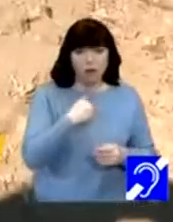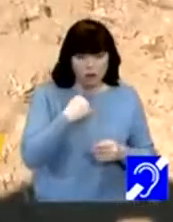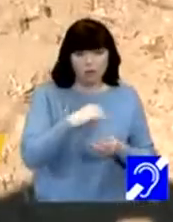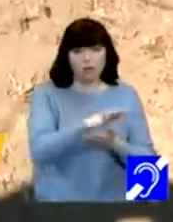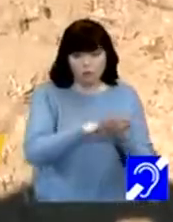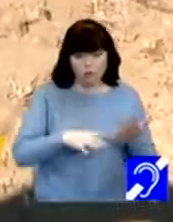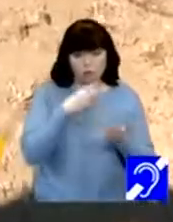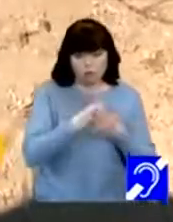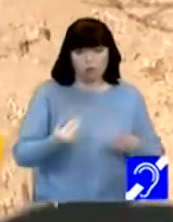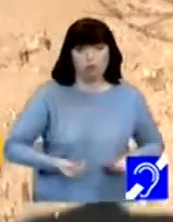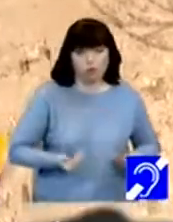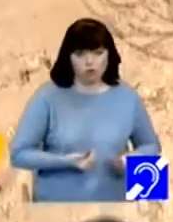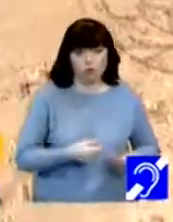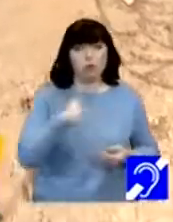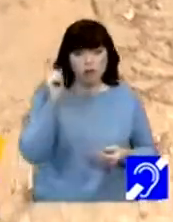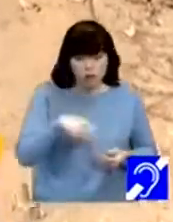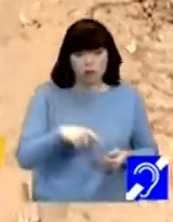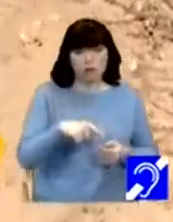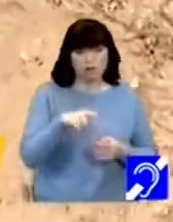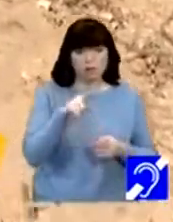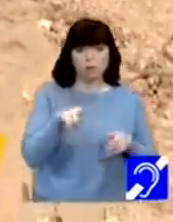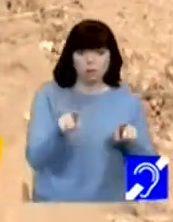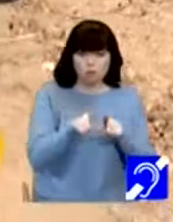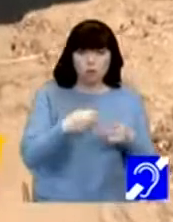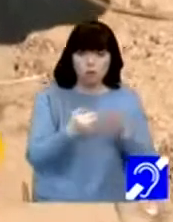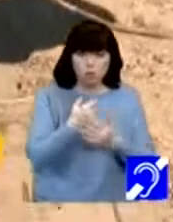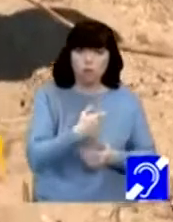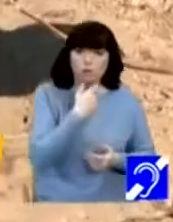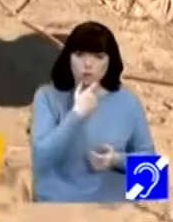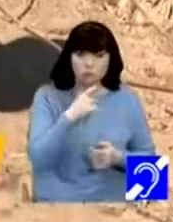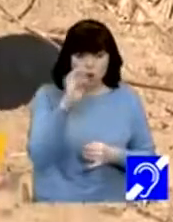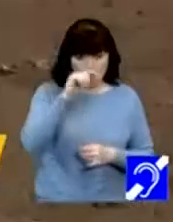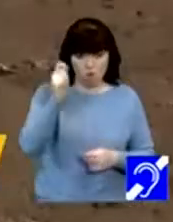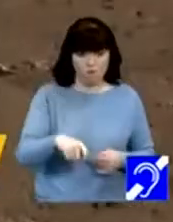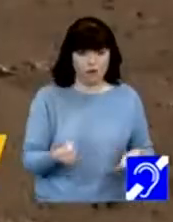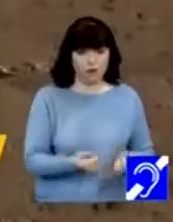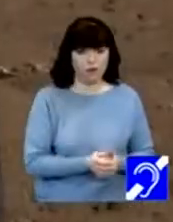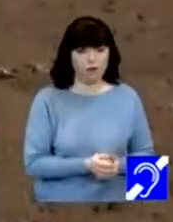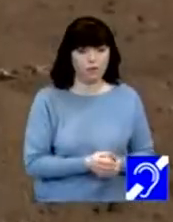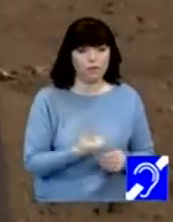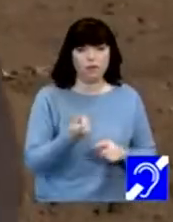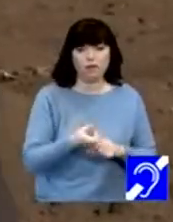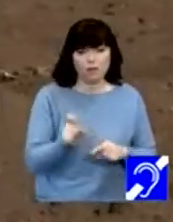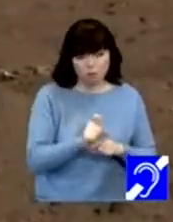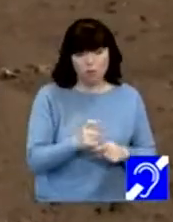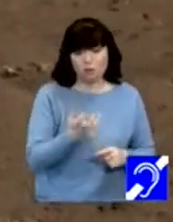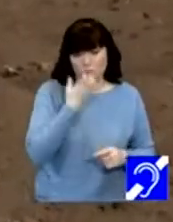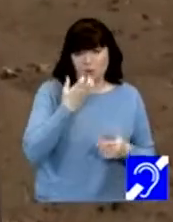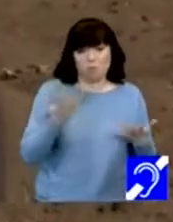continue viața, chiar dacă stau non-stop cu ochii la știrile despre război. Foarte calm, că eu de-am